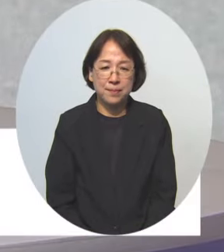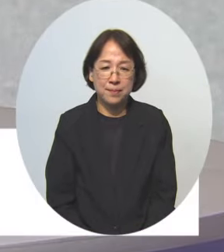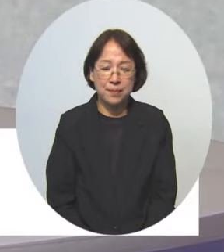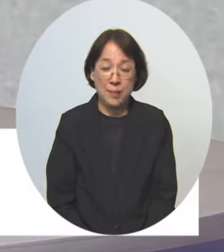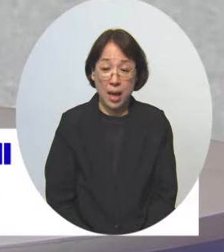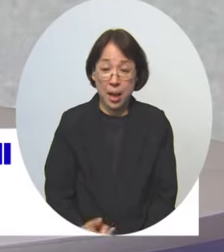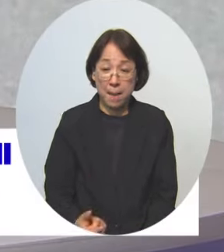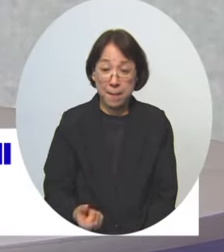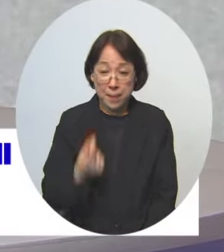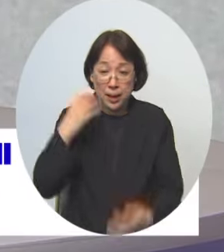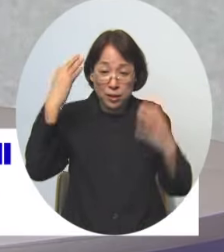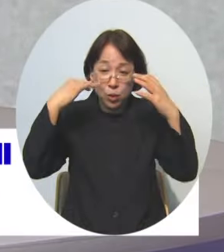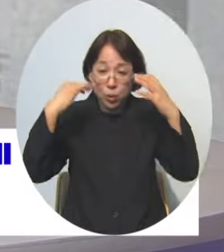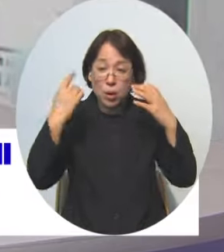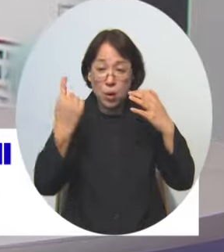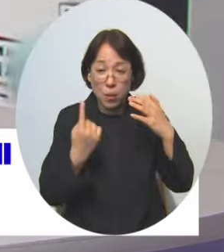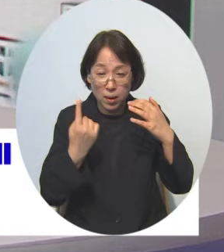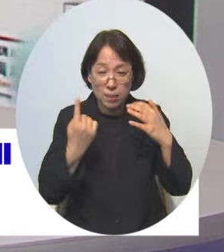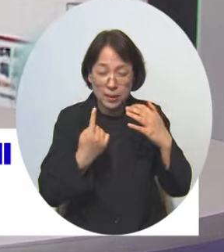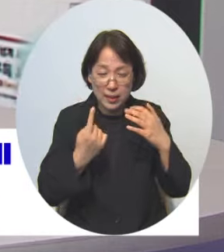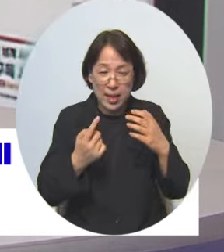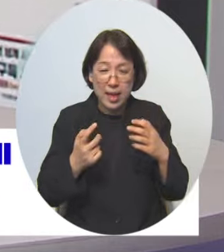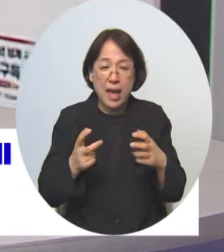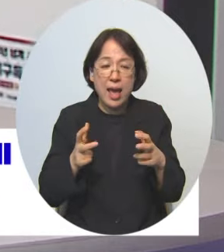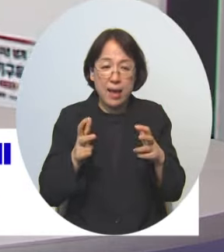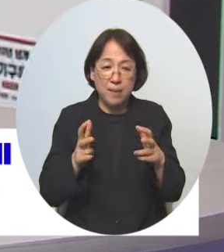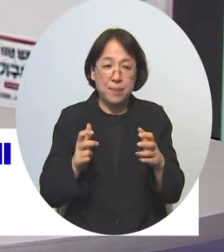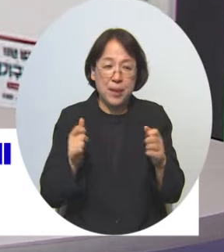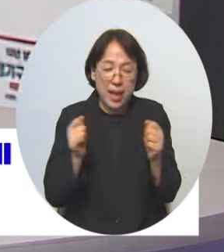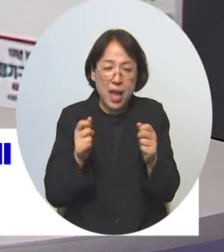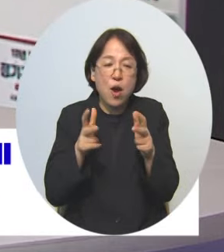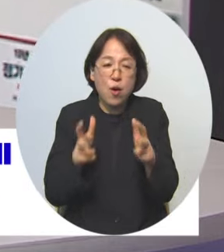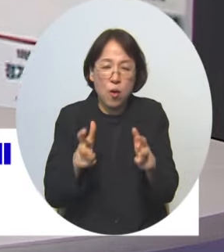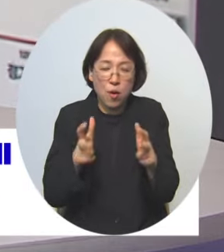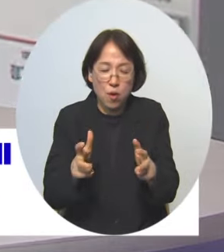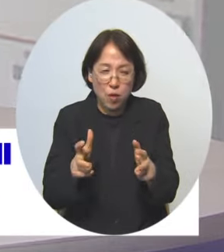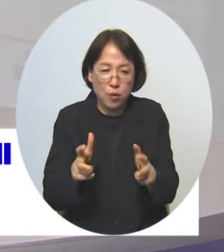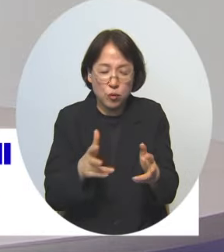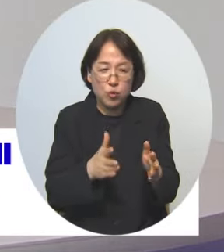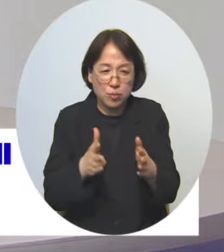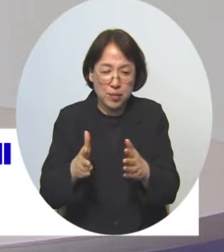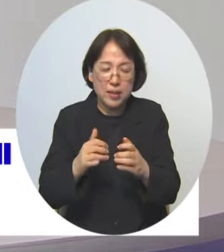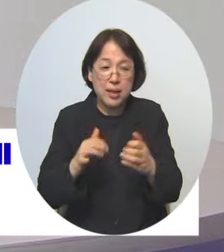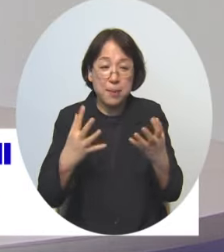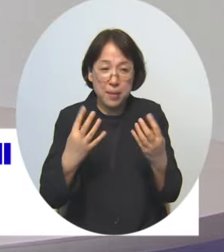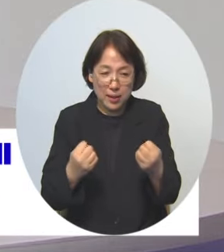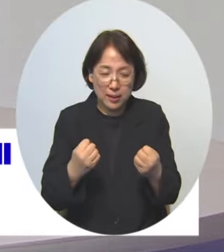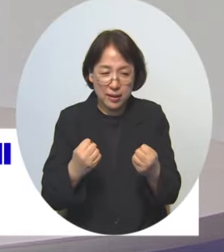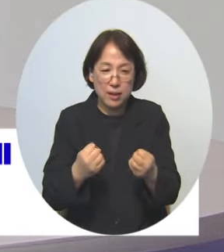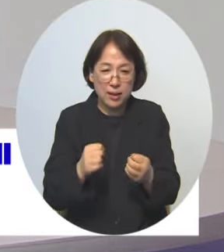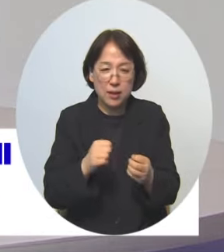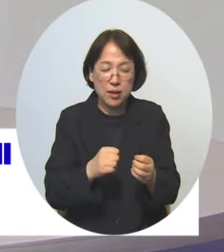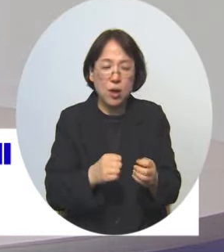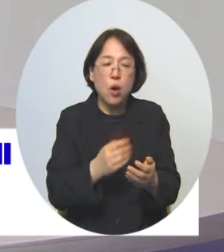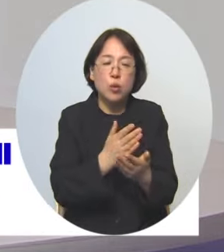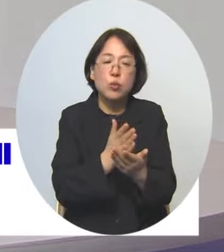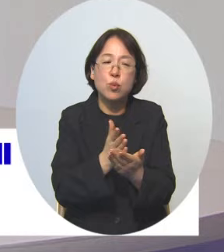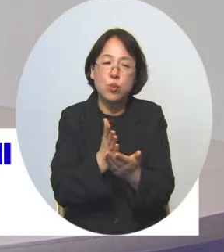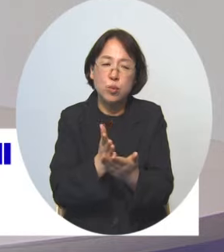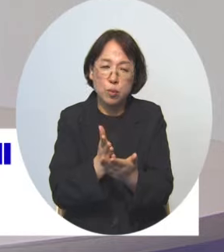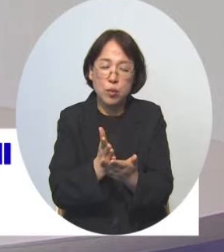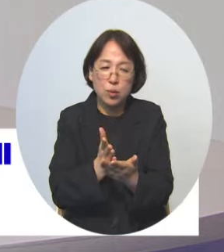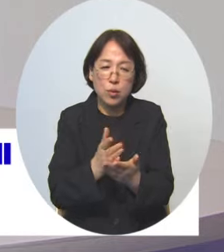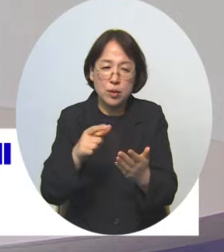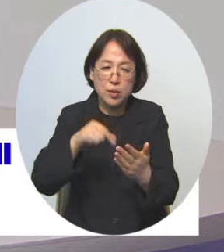때이른 무더위에 에어컨 장만하려는 분들 많으시죠? 에어컨 제품별로 이 성능과 가격의 차이가 있어 제품 선택